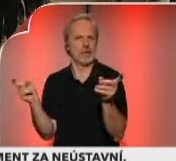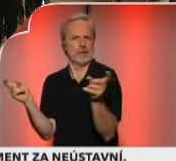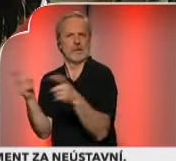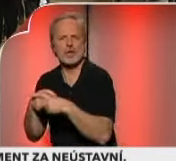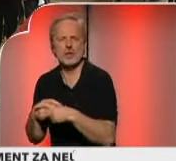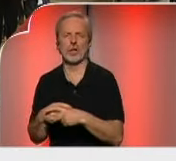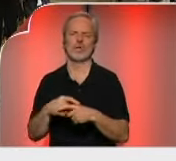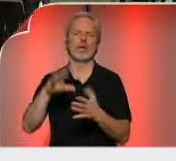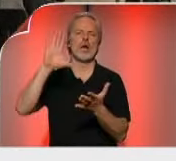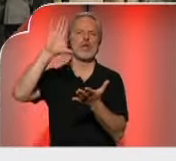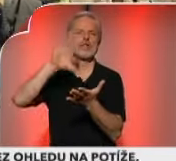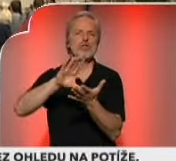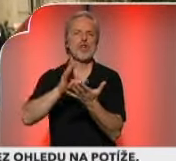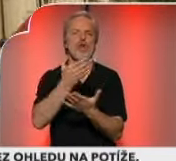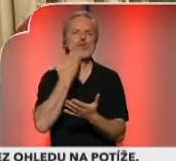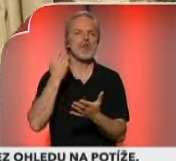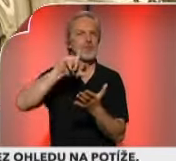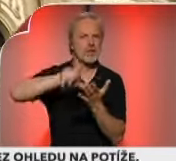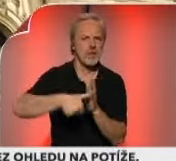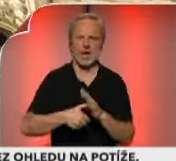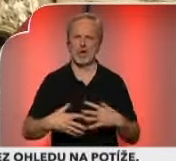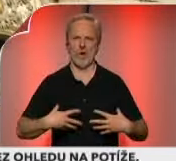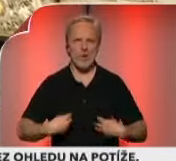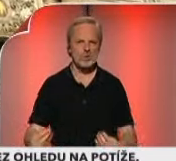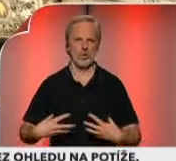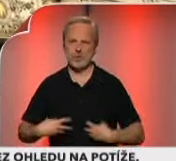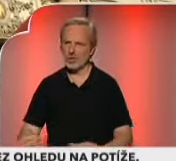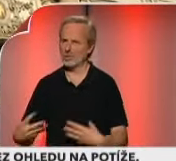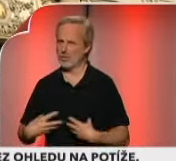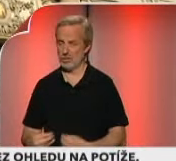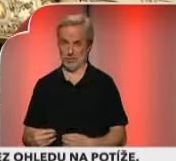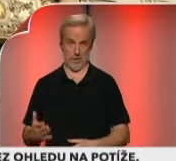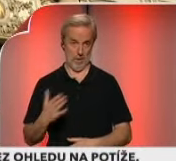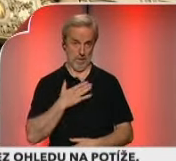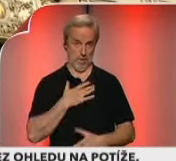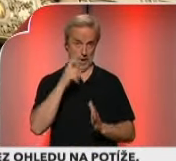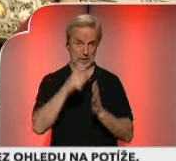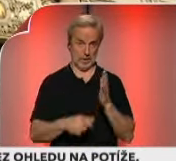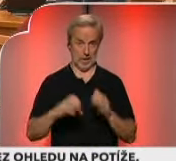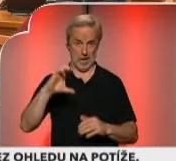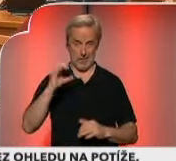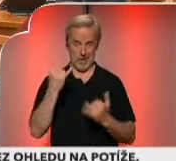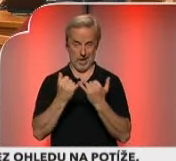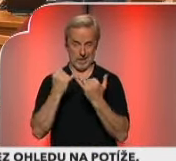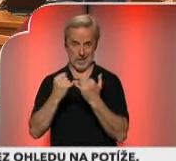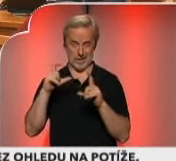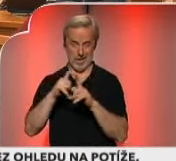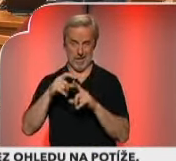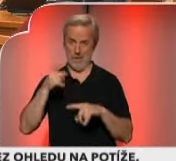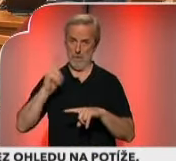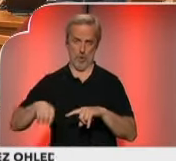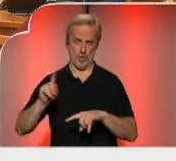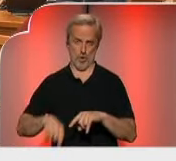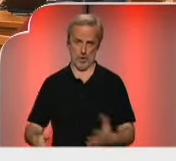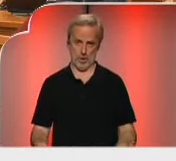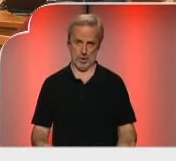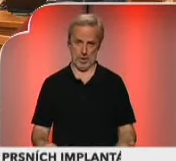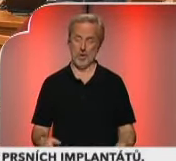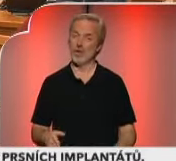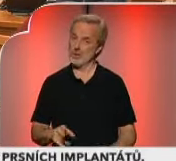od nějakého roku 94 poškozuje nejen ve Středních Čechách ale i celorepublikově je to